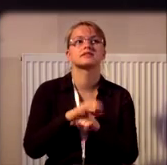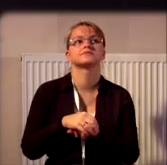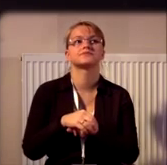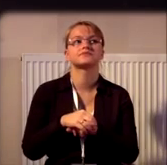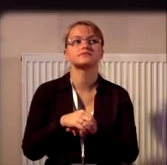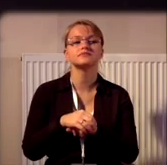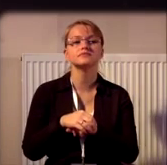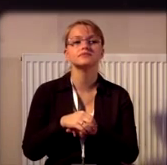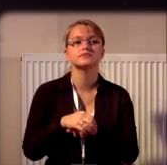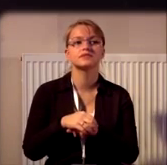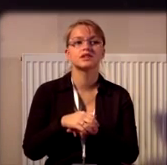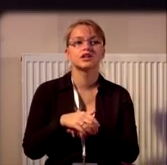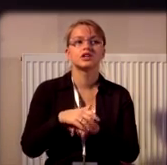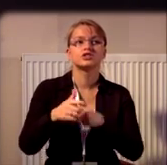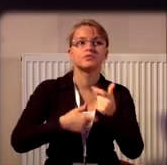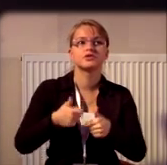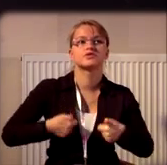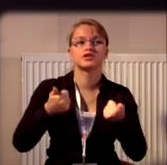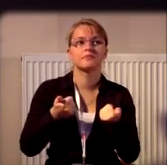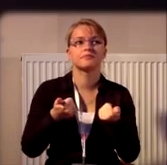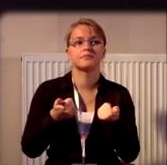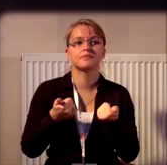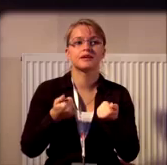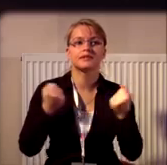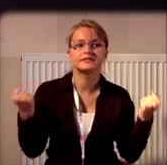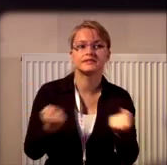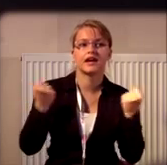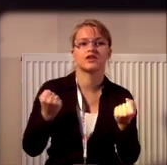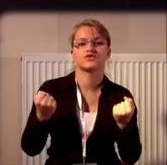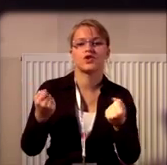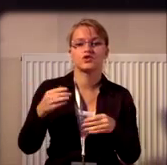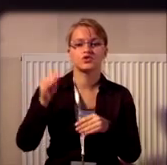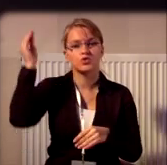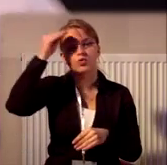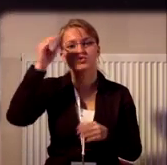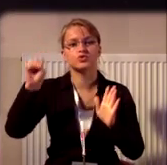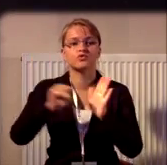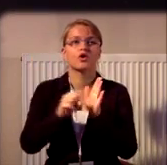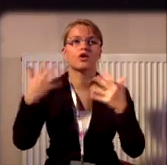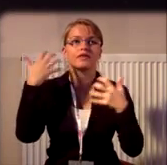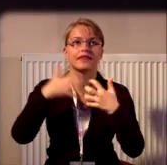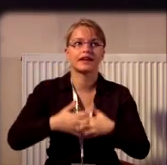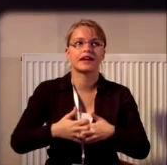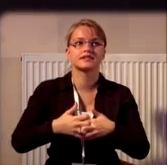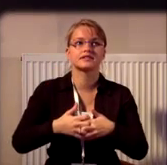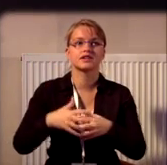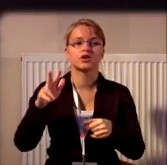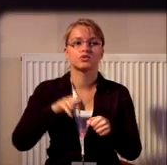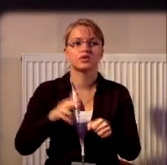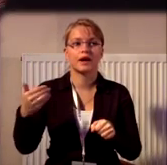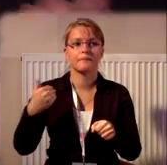mnóstwo pracy pokonaliśmy po to, żeby zaangażować i wciągnąć uczniów właśnie do tej integracji, która się odbywała